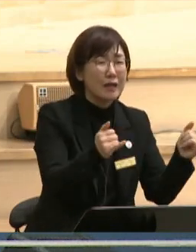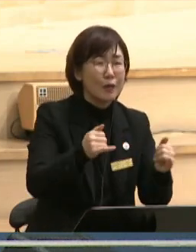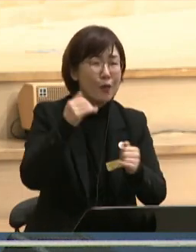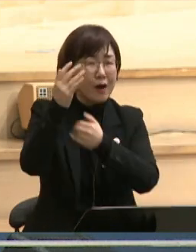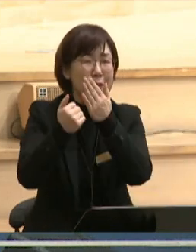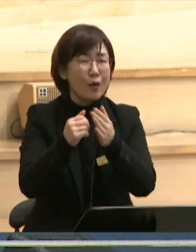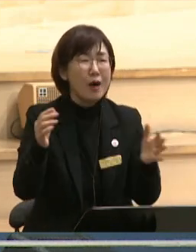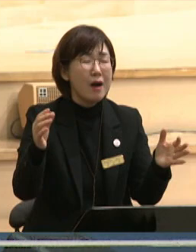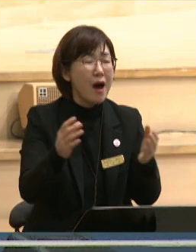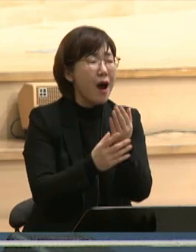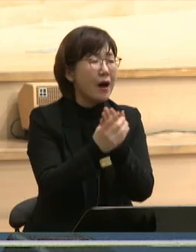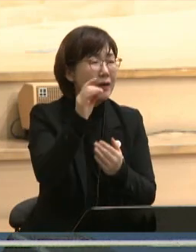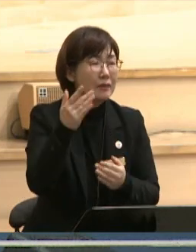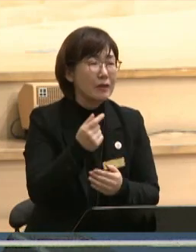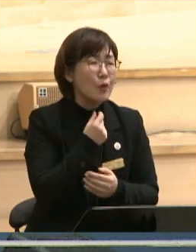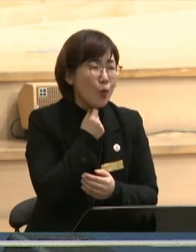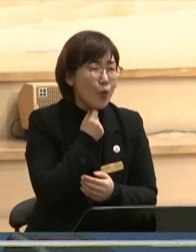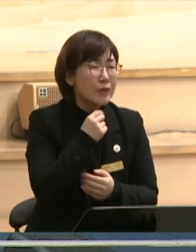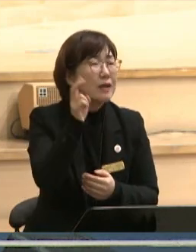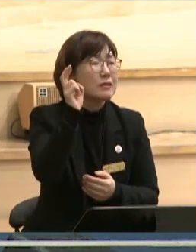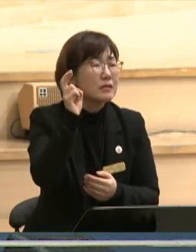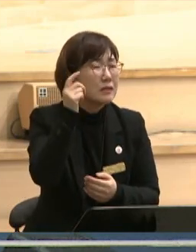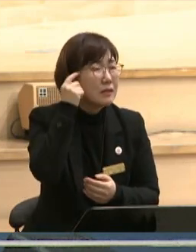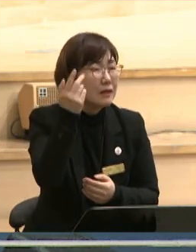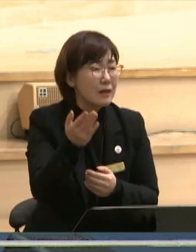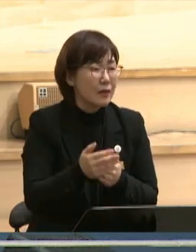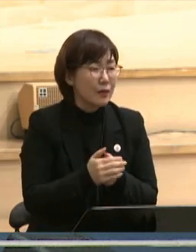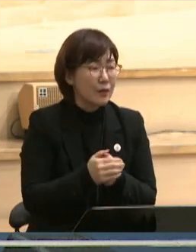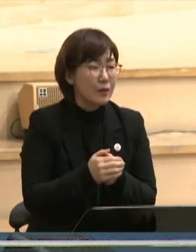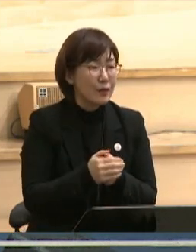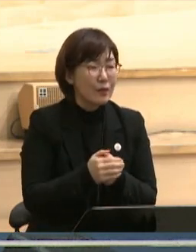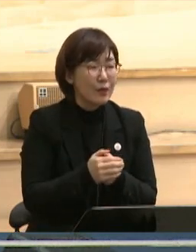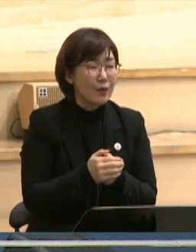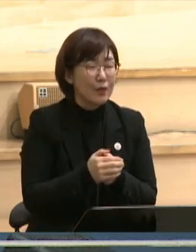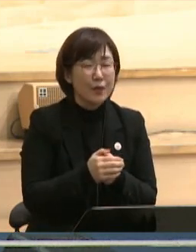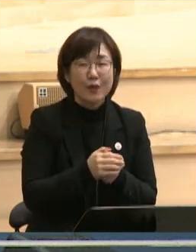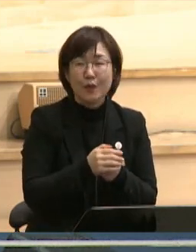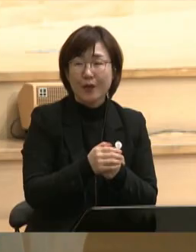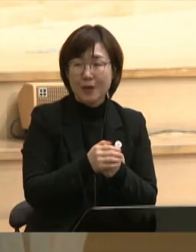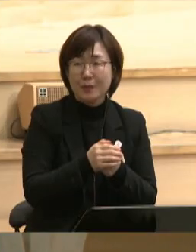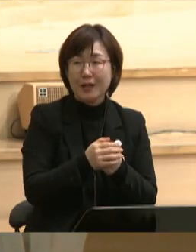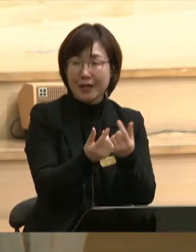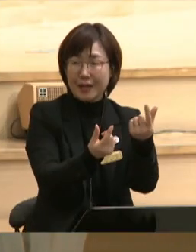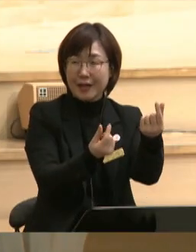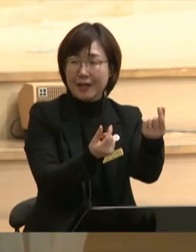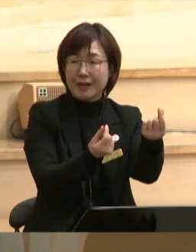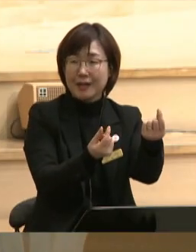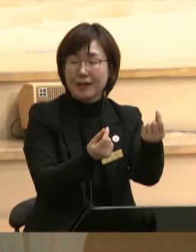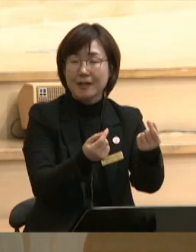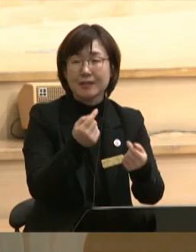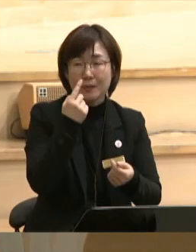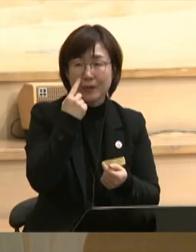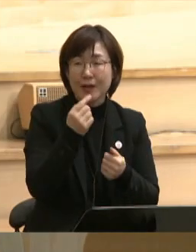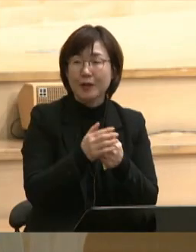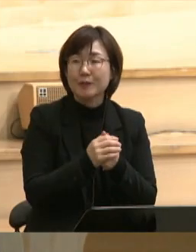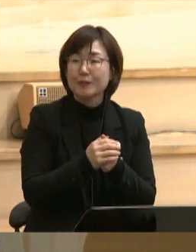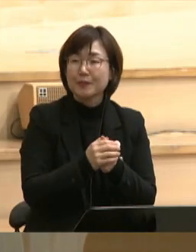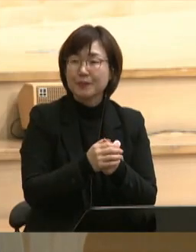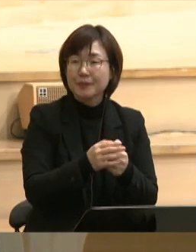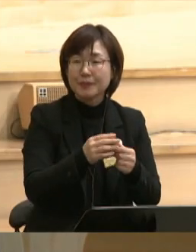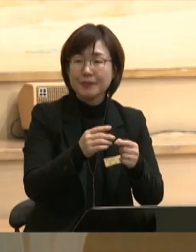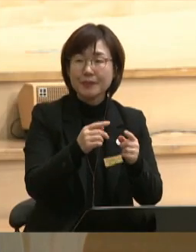그 이유가 도대체 뭘까라는 겁니다 절 한번 따라해 보십시오이 대목이 기가 막힌 대목입니다 사람은 따라해